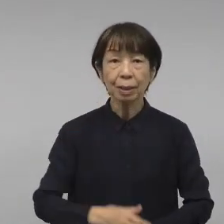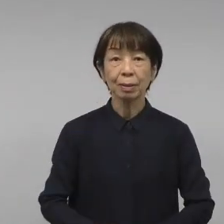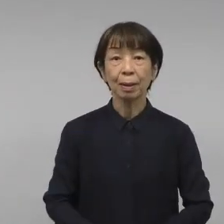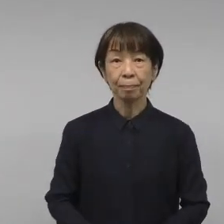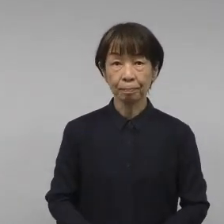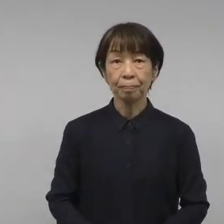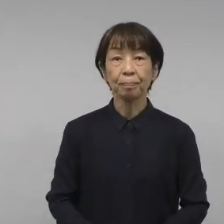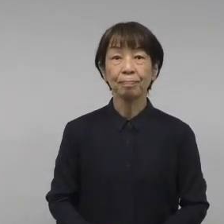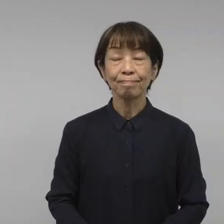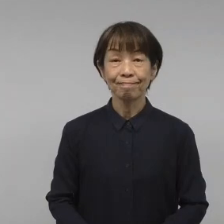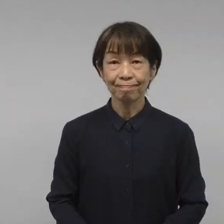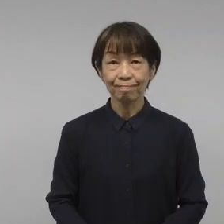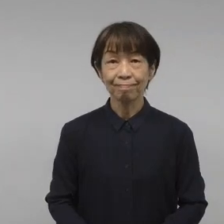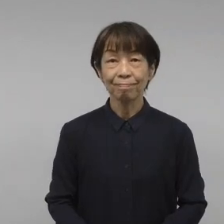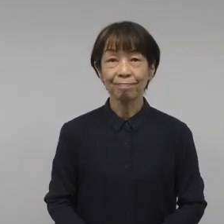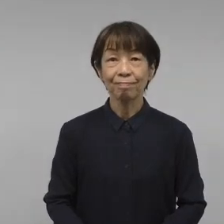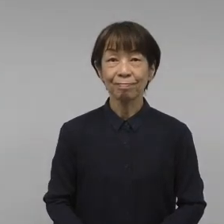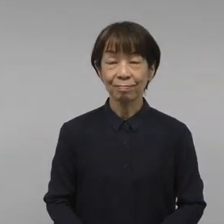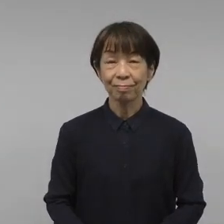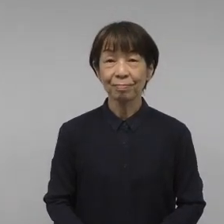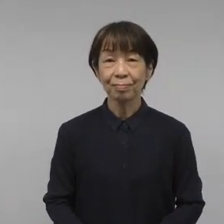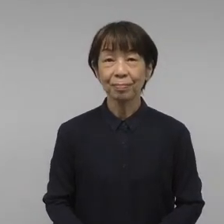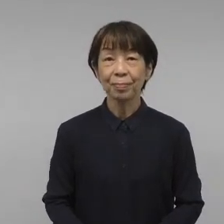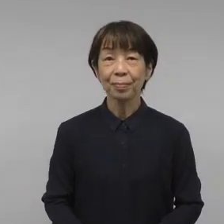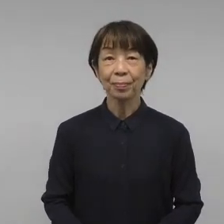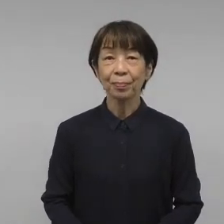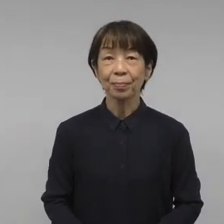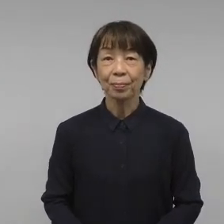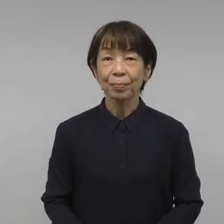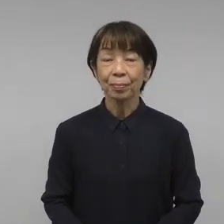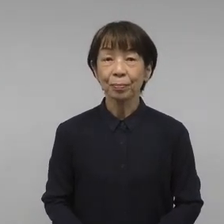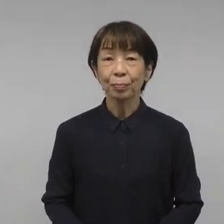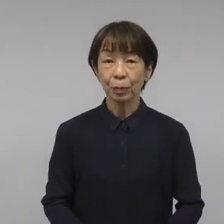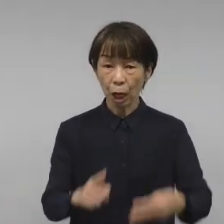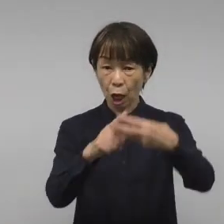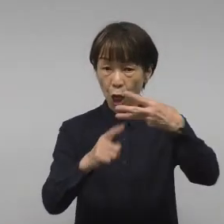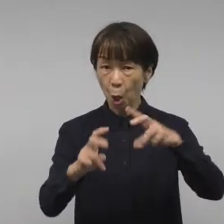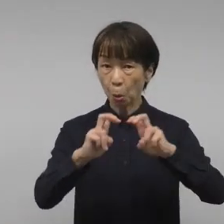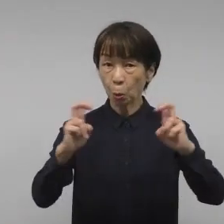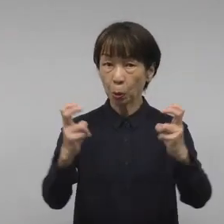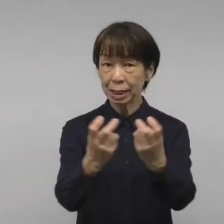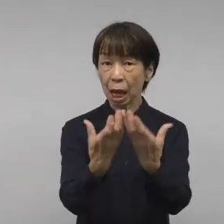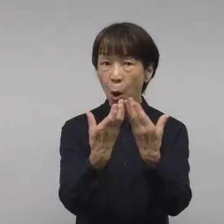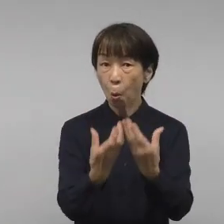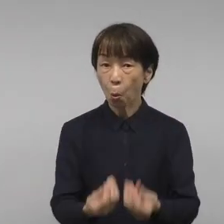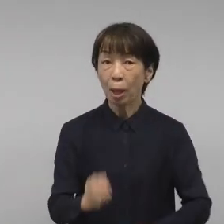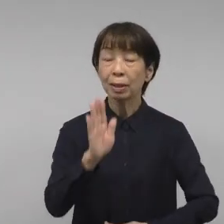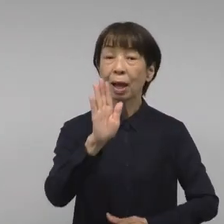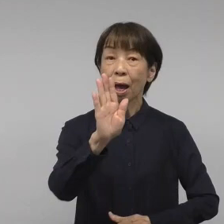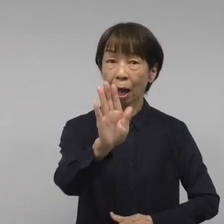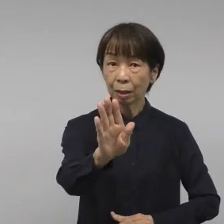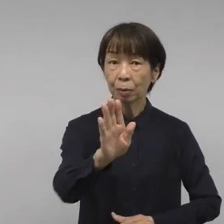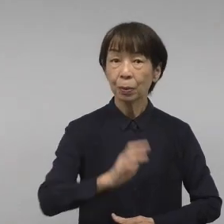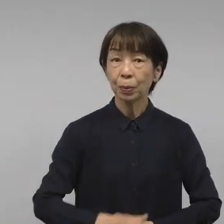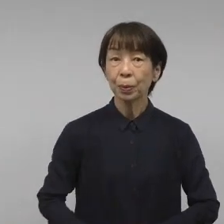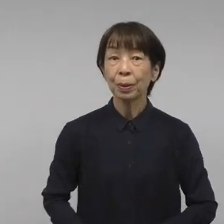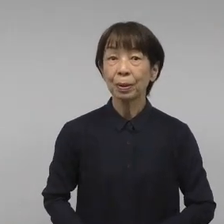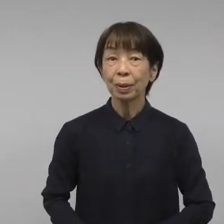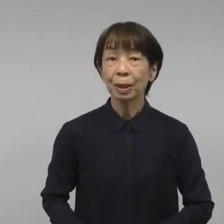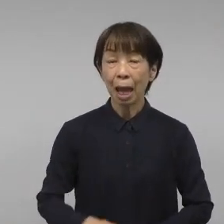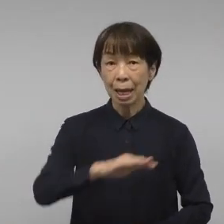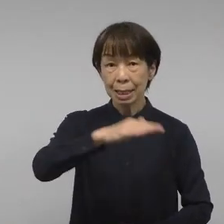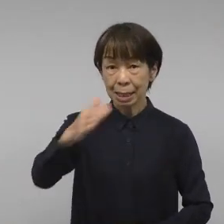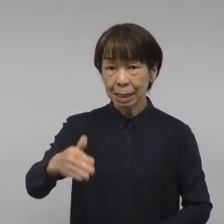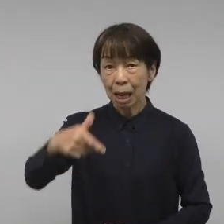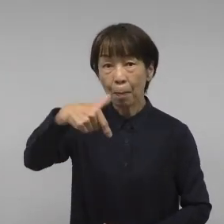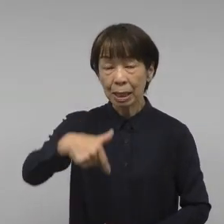というふうなことであります。それから甲子園後というかですね、終了後に山下主